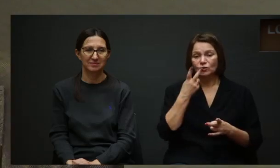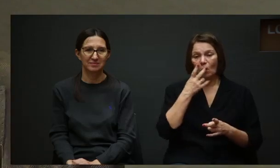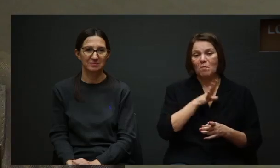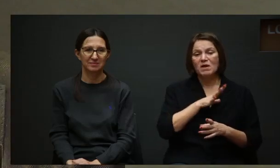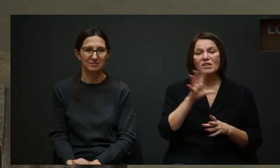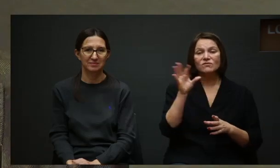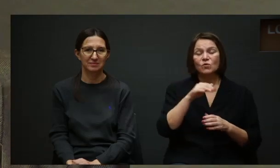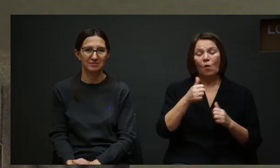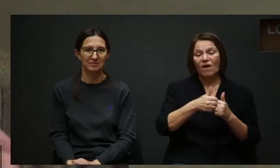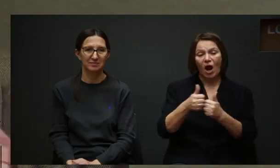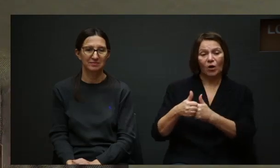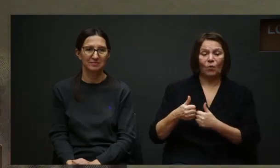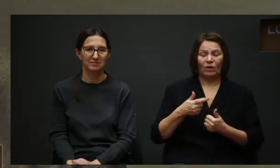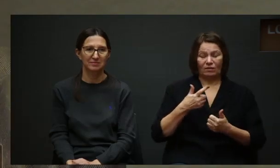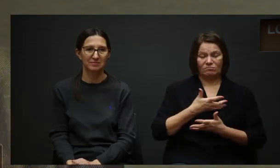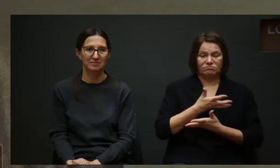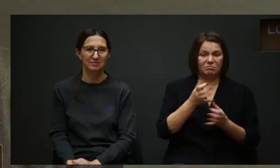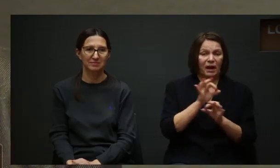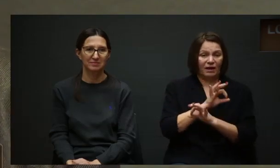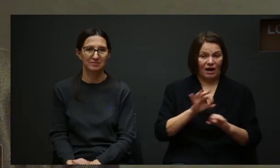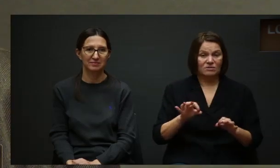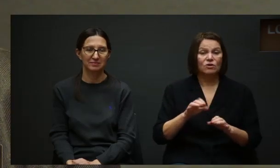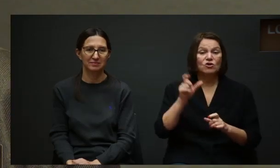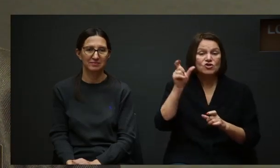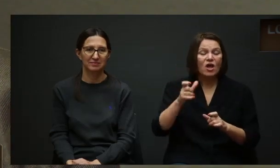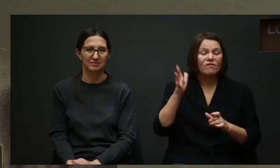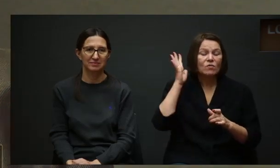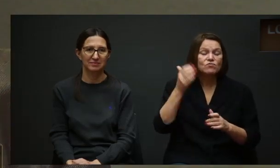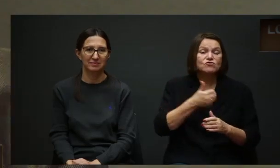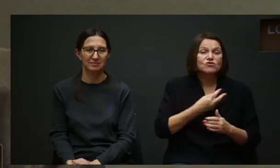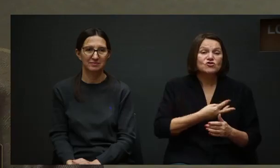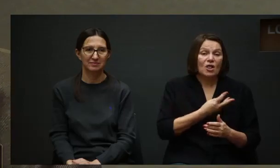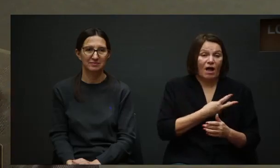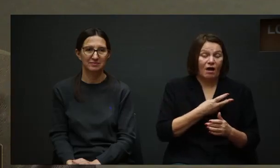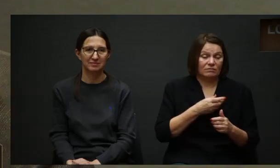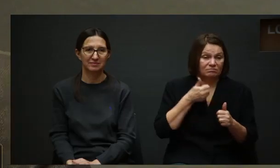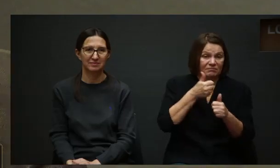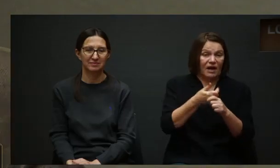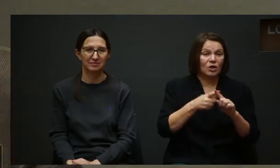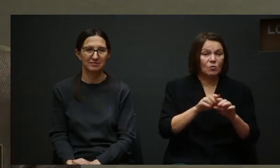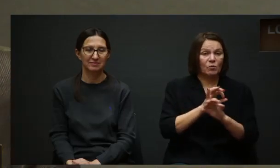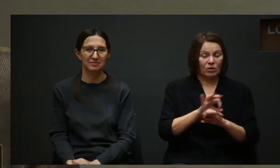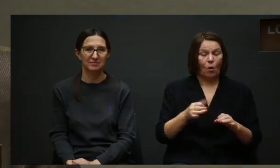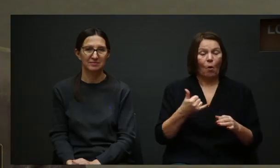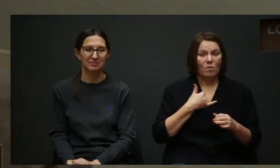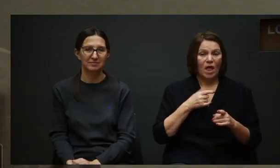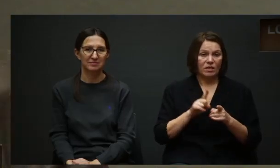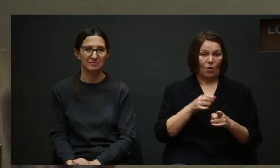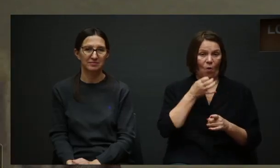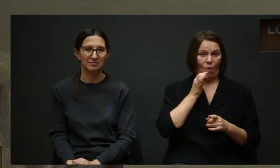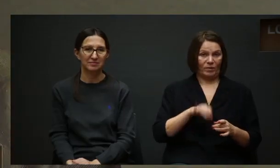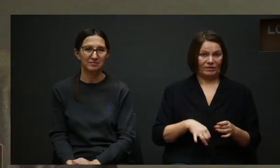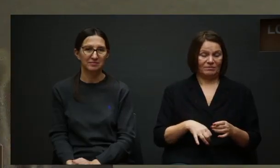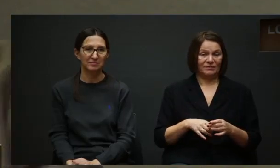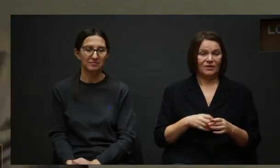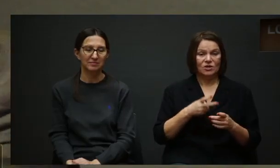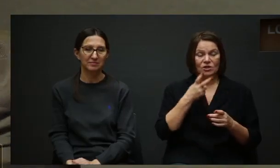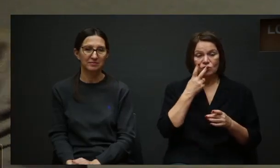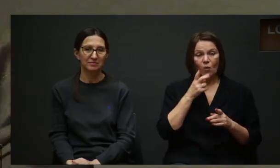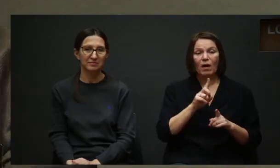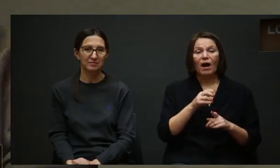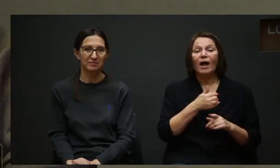привыкает к прекрасному, его к нему тянет, предположительно. У меня, во всяком случае, такой опыт. А что бы я